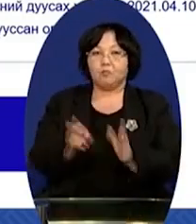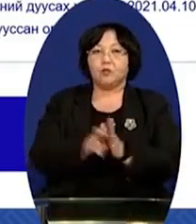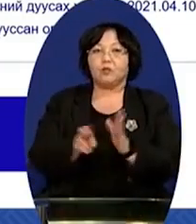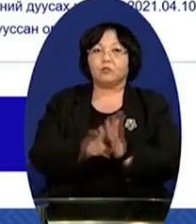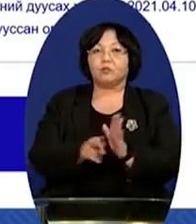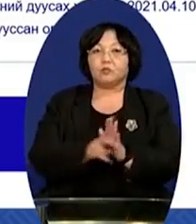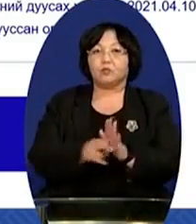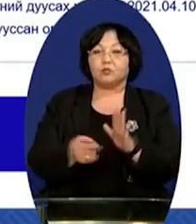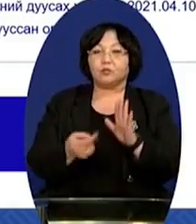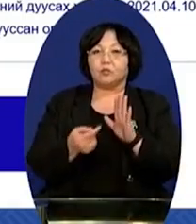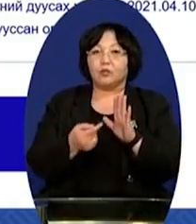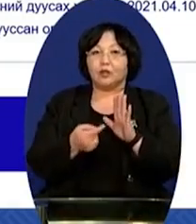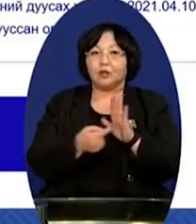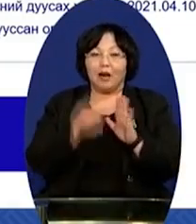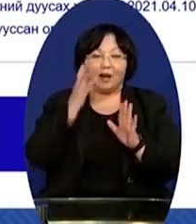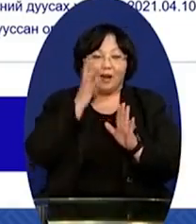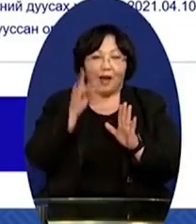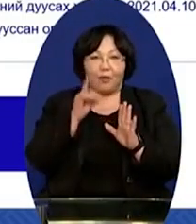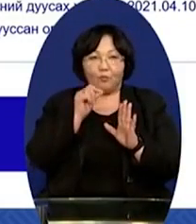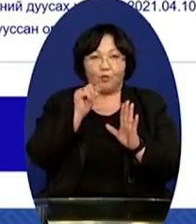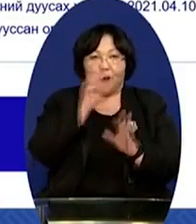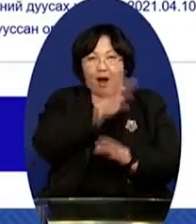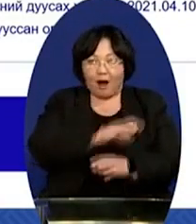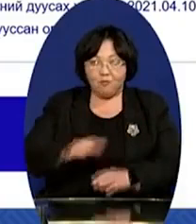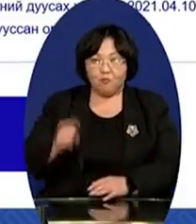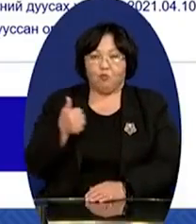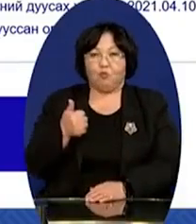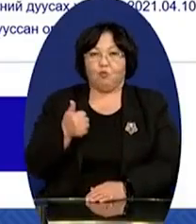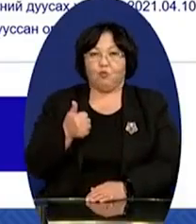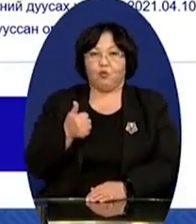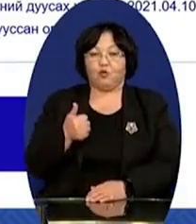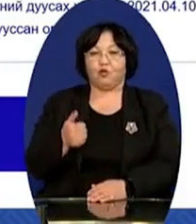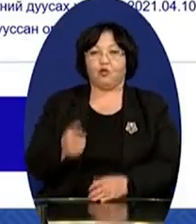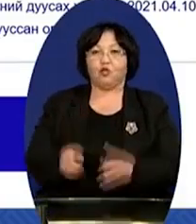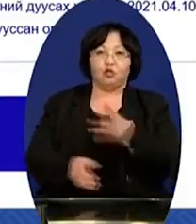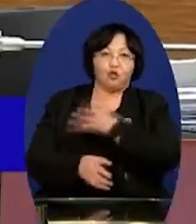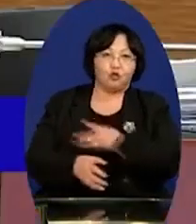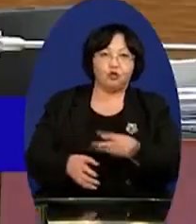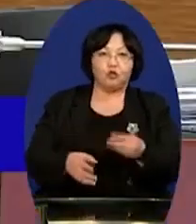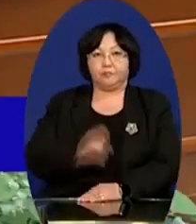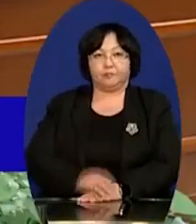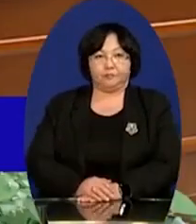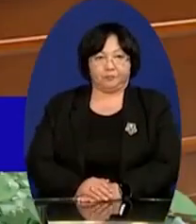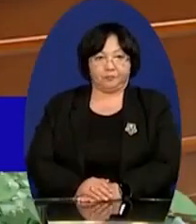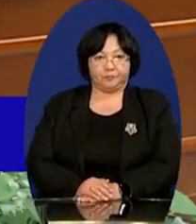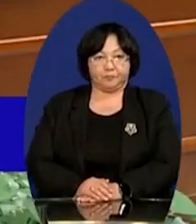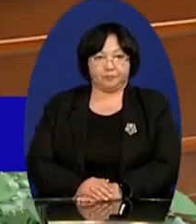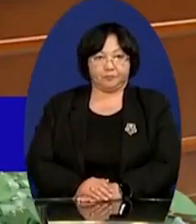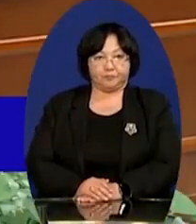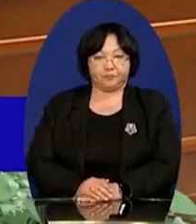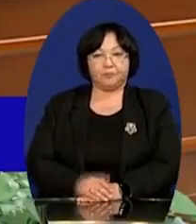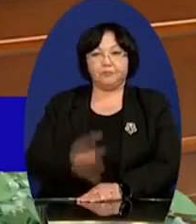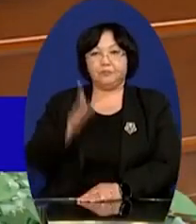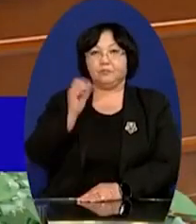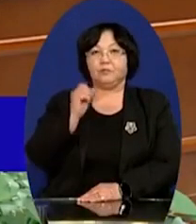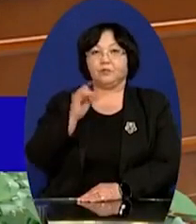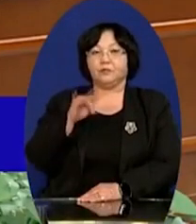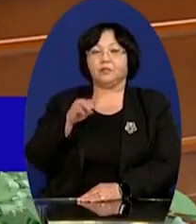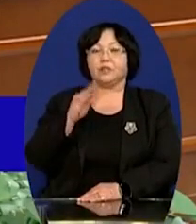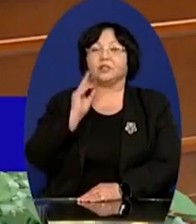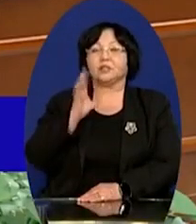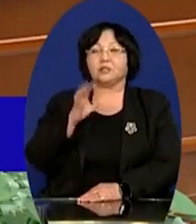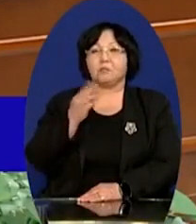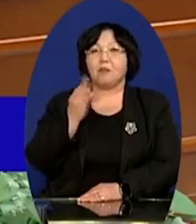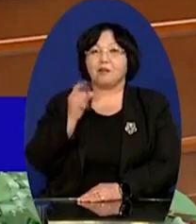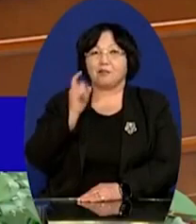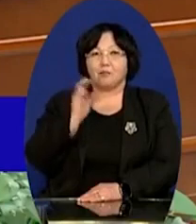сугуудаар н ороод авчихсан юм шиг байна. Тэгэхээр энэ дээр яг нөлөө байсан юм уу байхгүй юм? Vertex Mining-ийн хувьд бол 2019